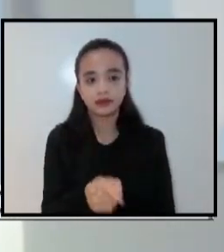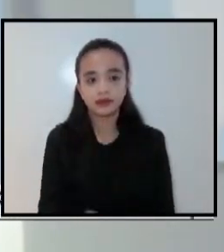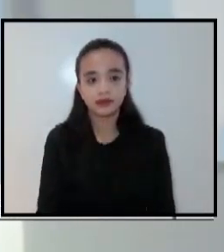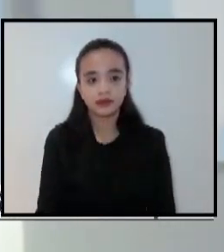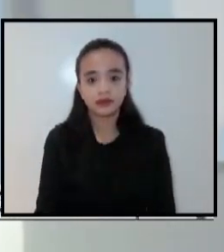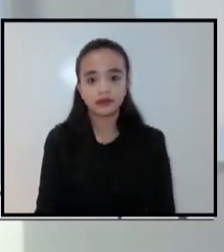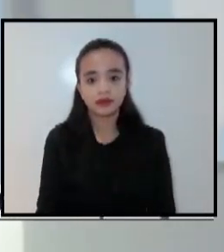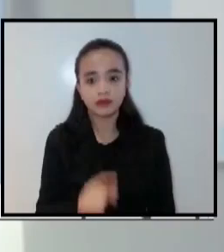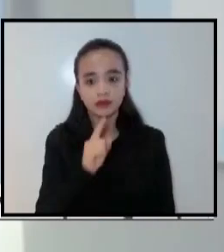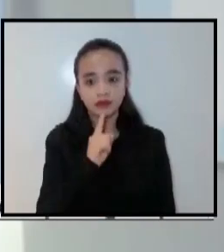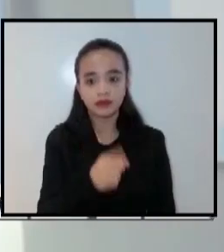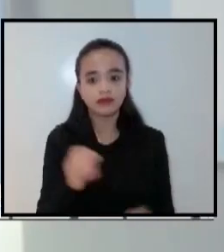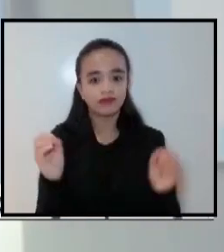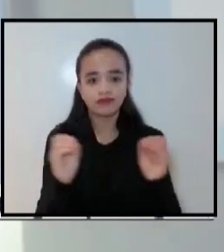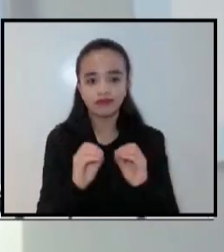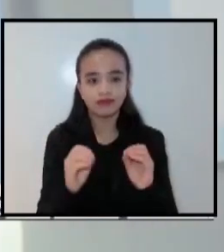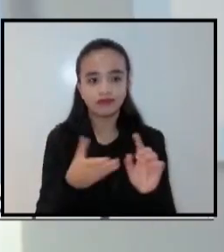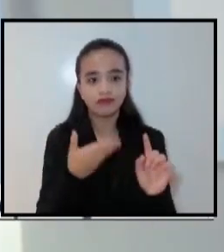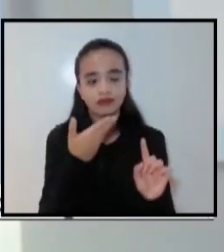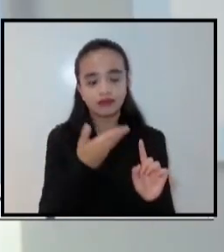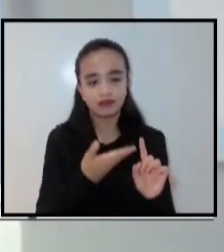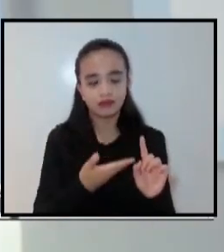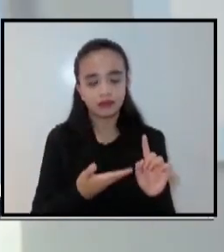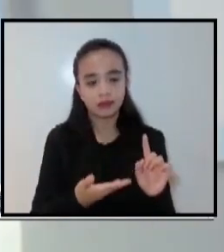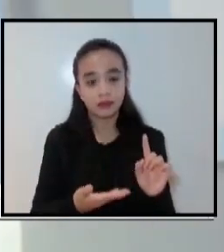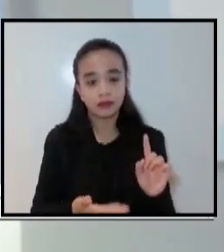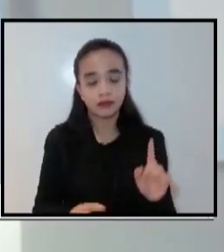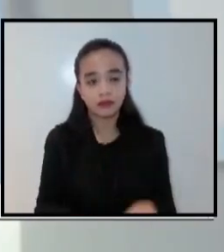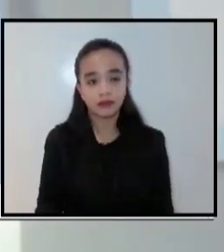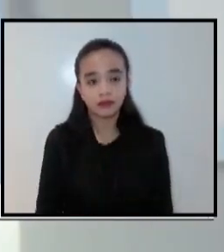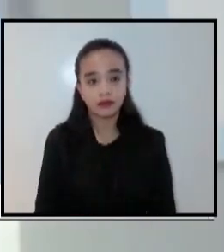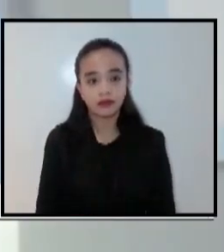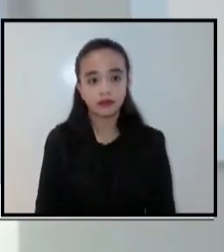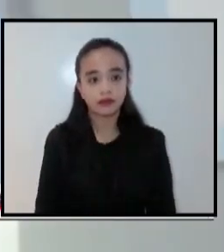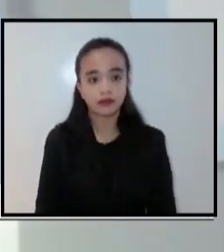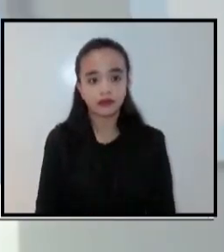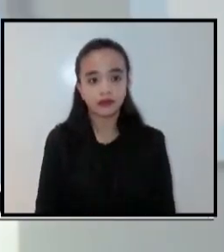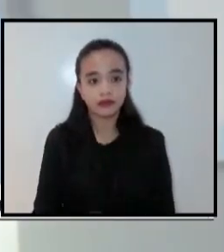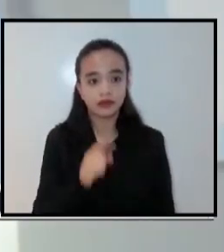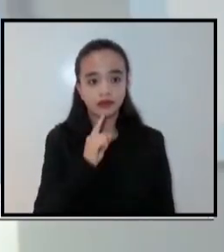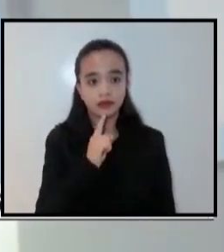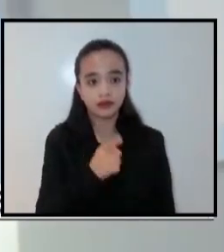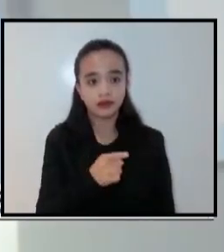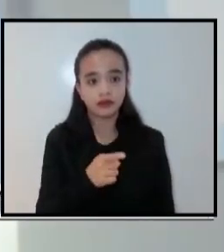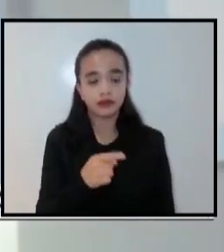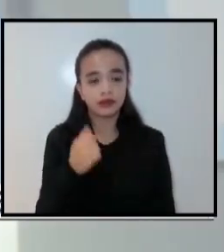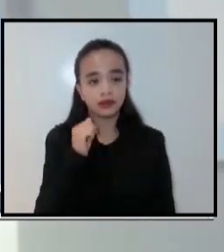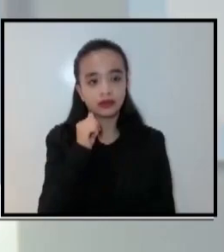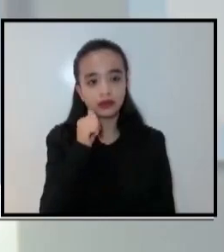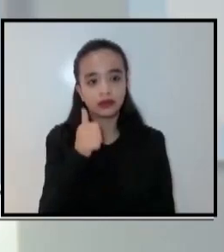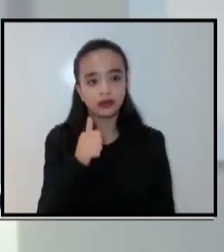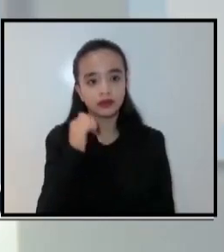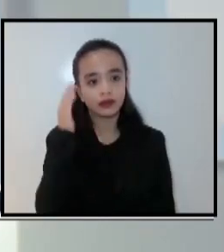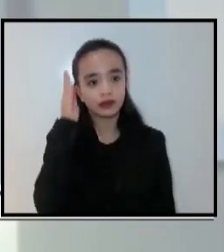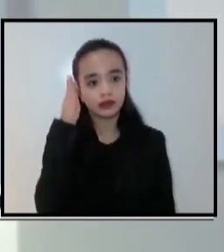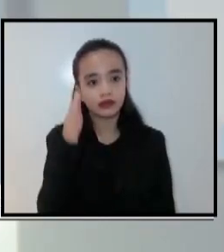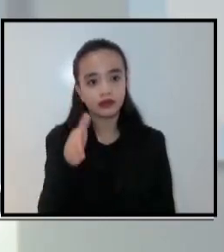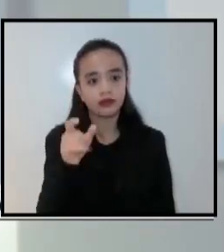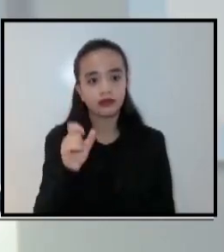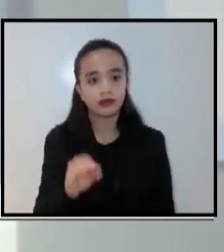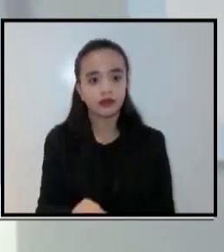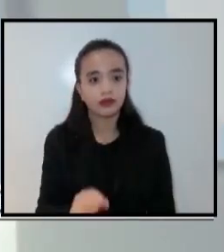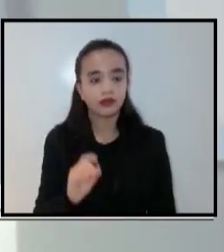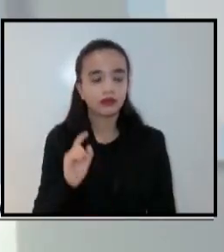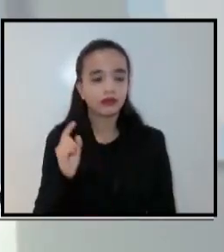talagang wala ka na. At kung bukas pagmulat ng